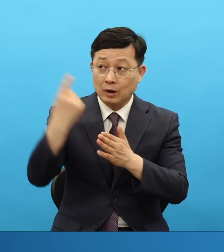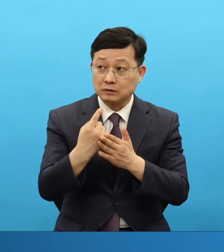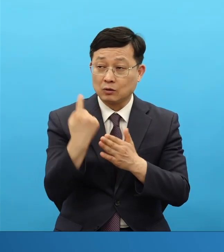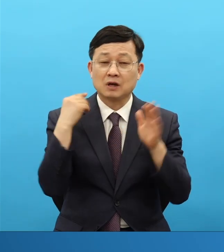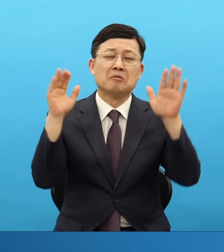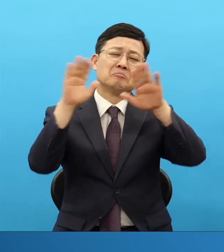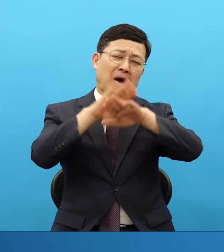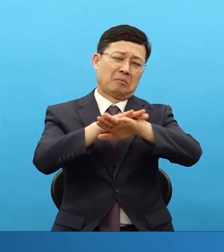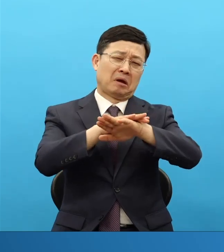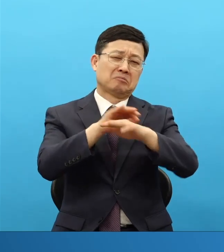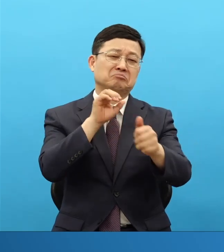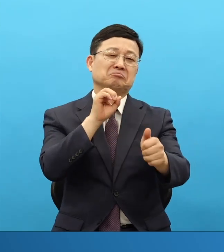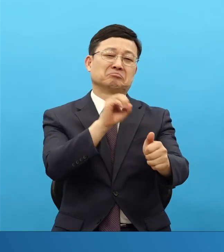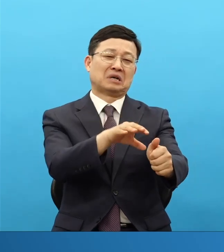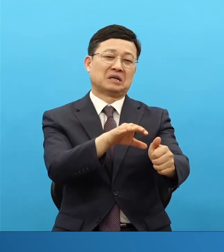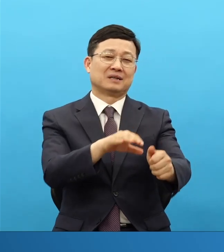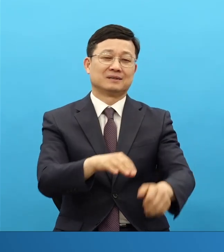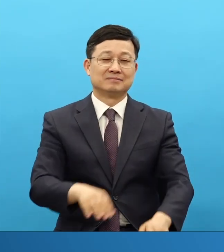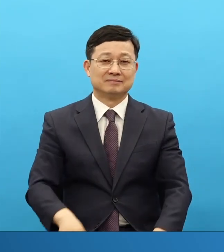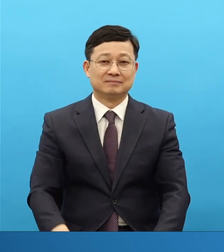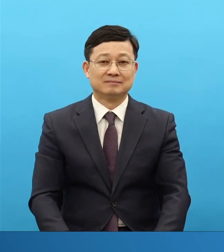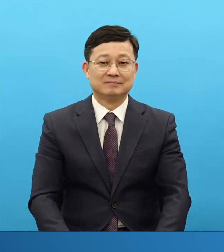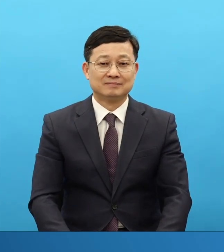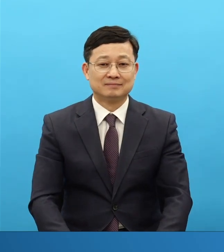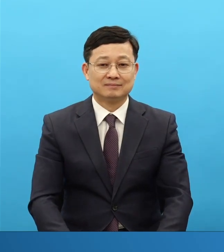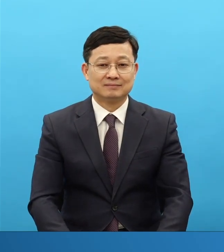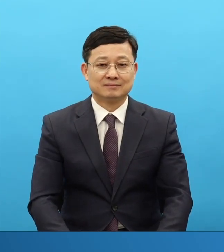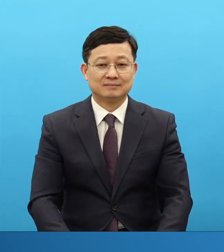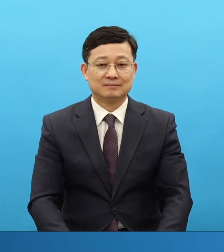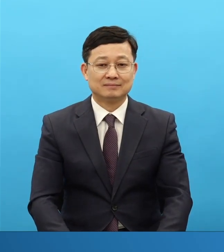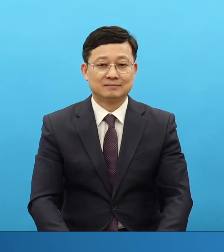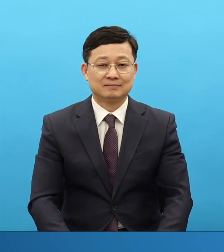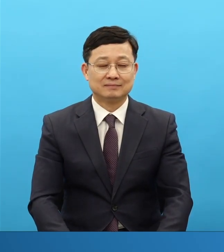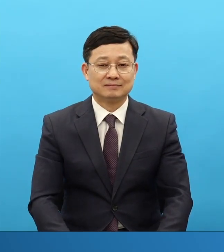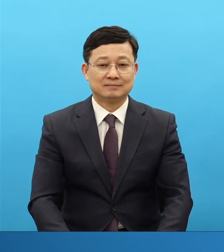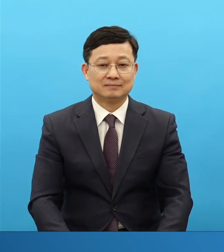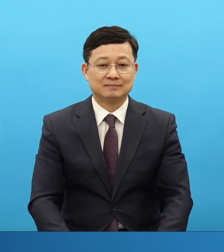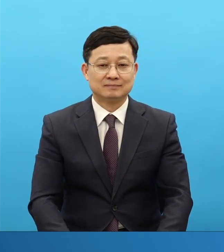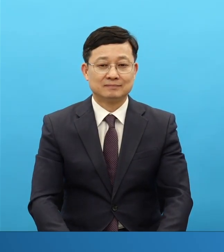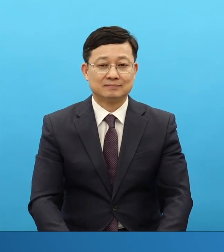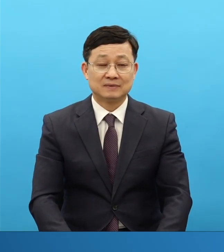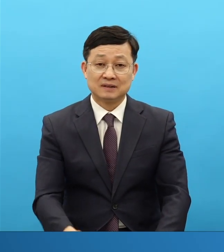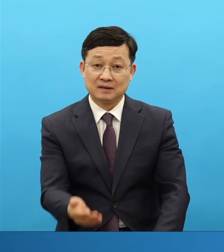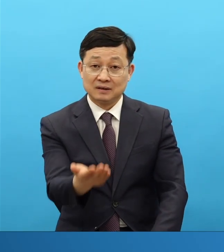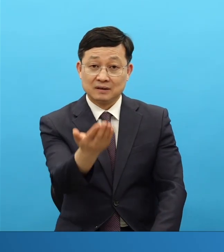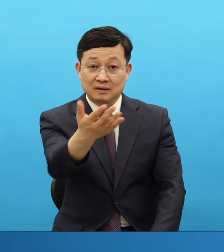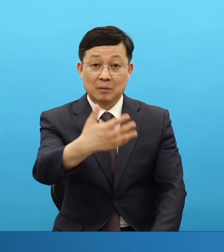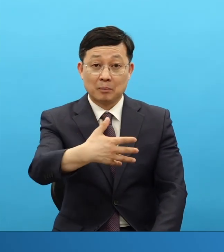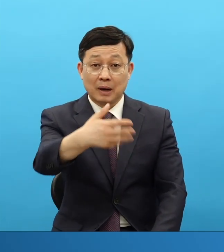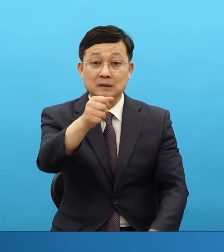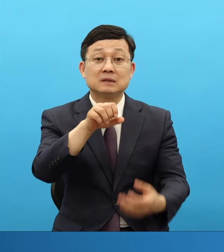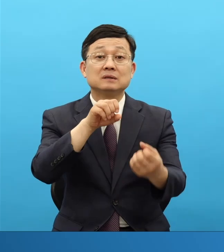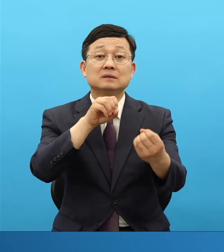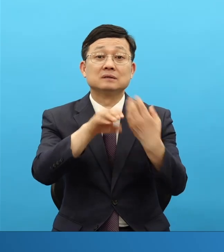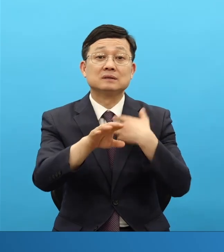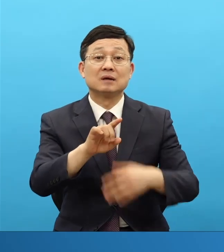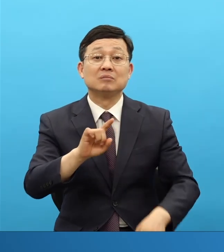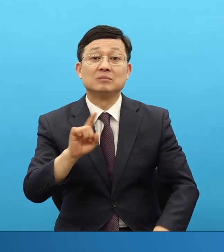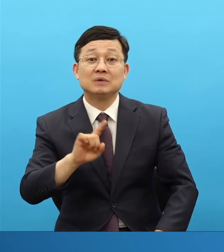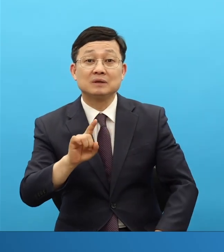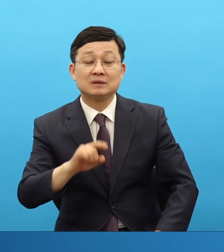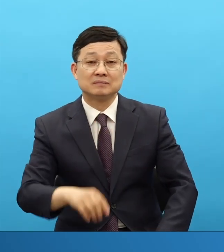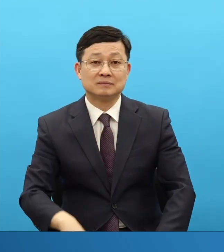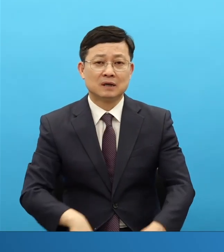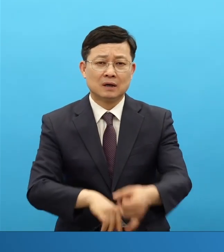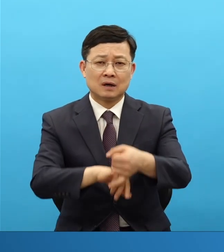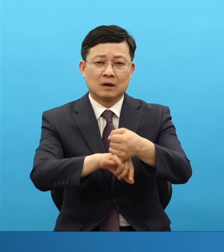was facing a crisis, it says, the angel of the Lord stood by my side last night. 여러분이 받을 응답입니다. Is the answer you will receive.